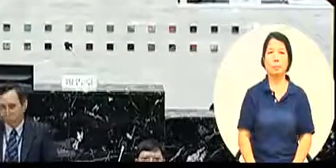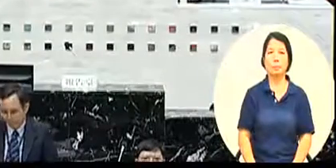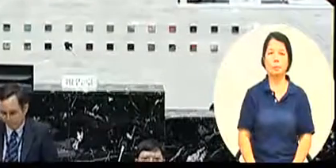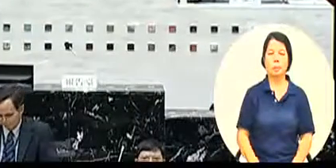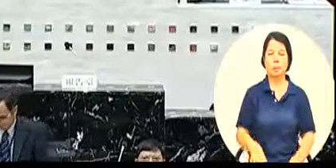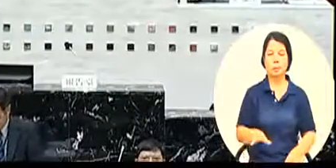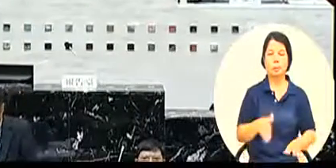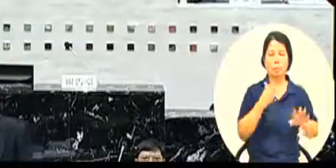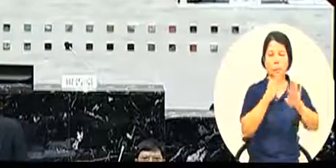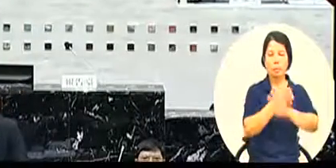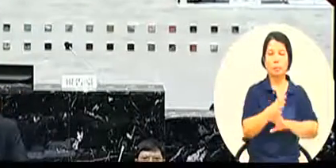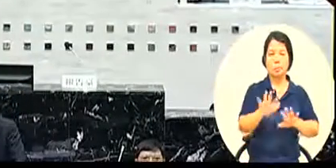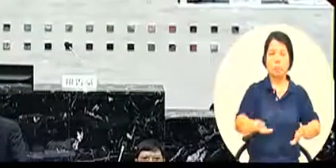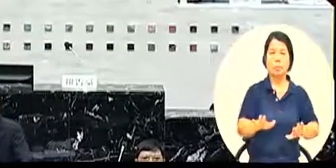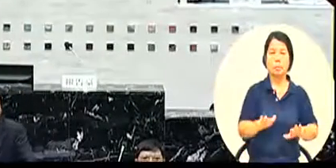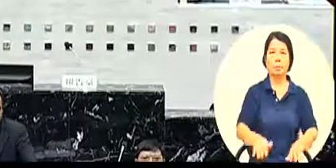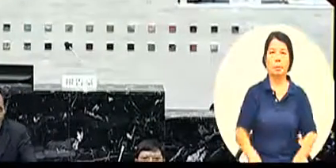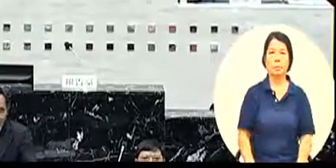已经